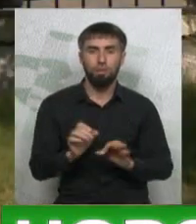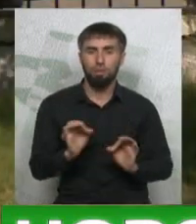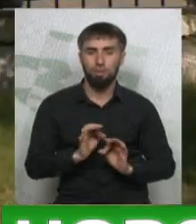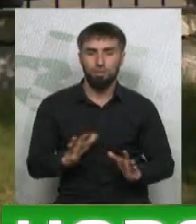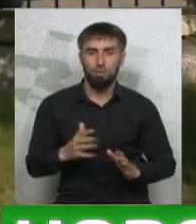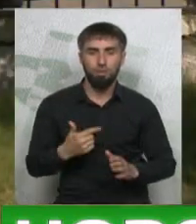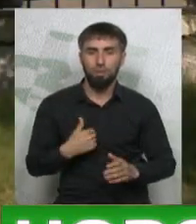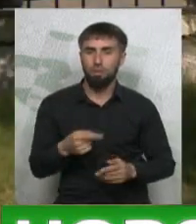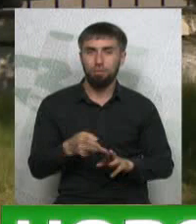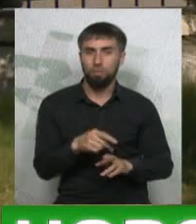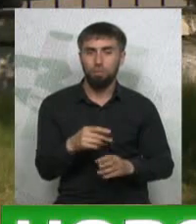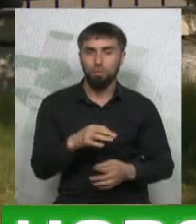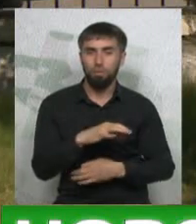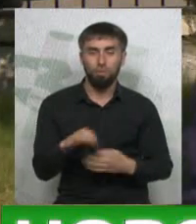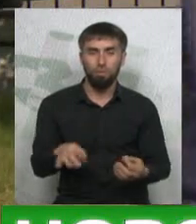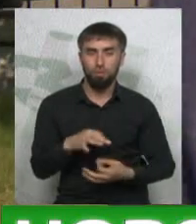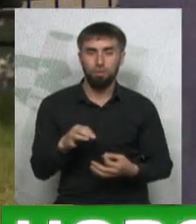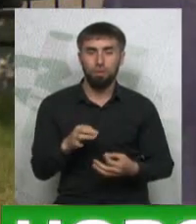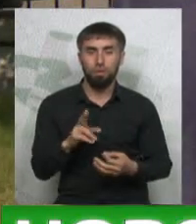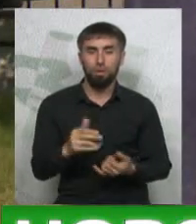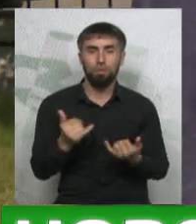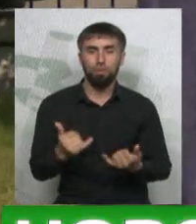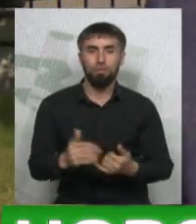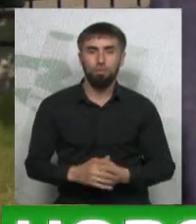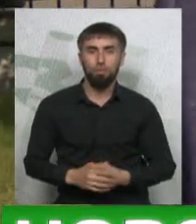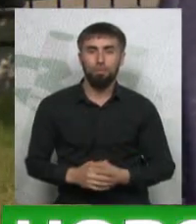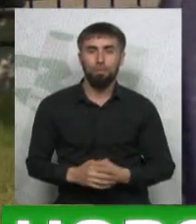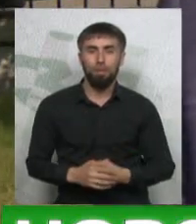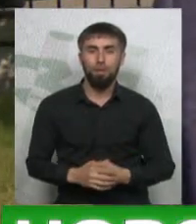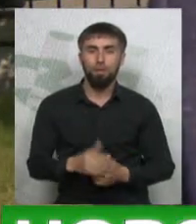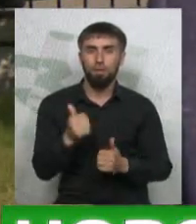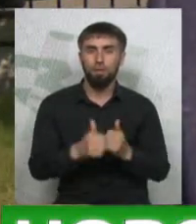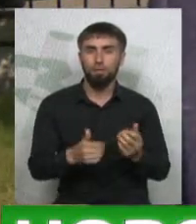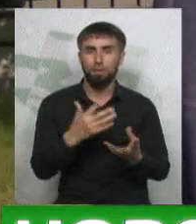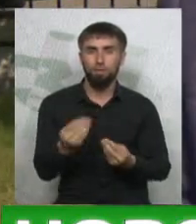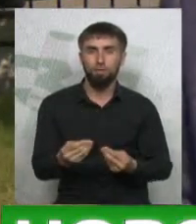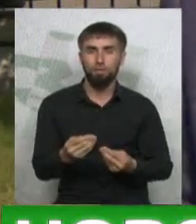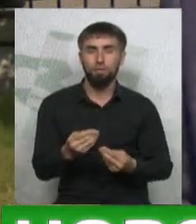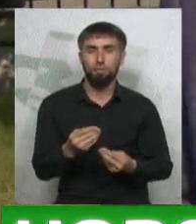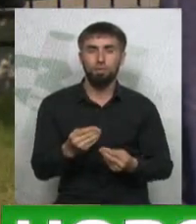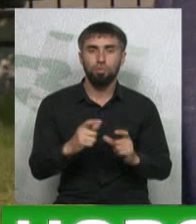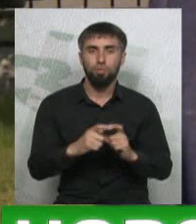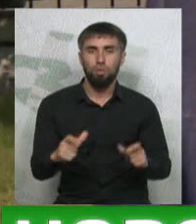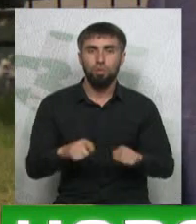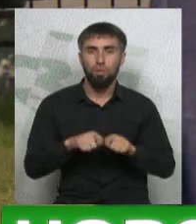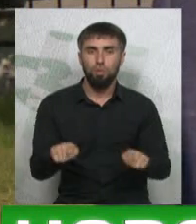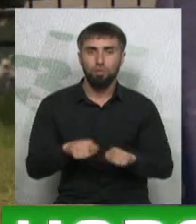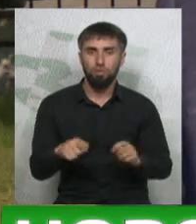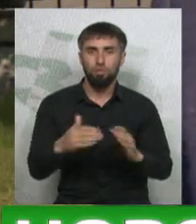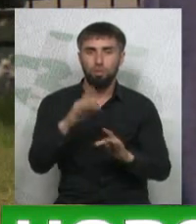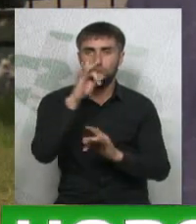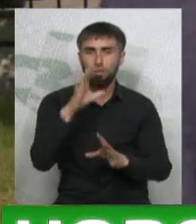вен из шамдар, абсолютно, хазмисел, дел ден школу сдавать, дом культуры,